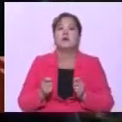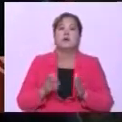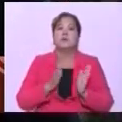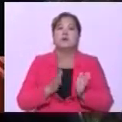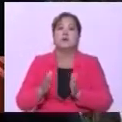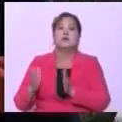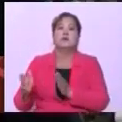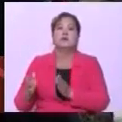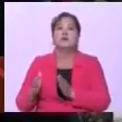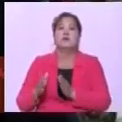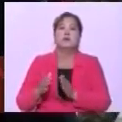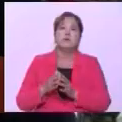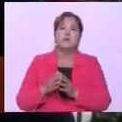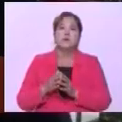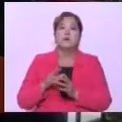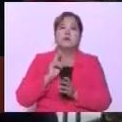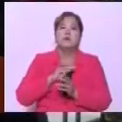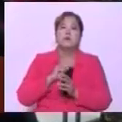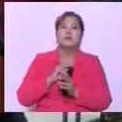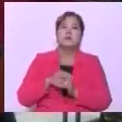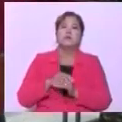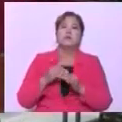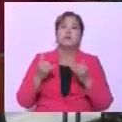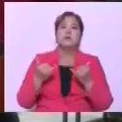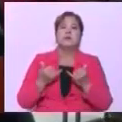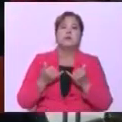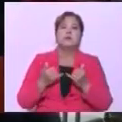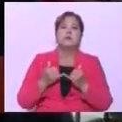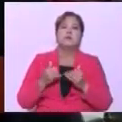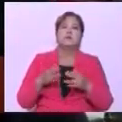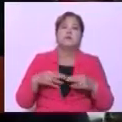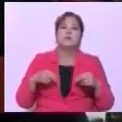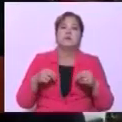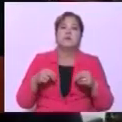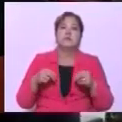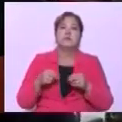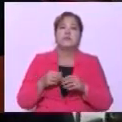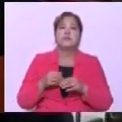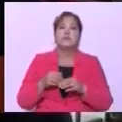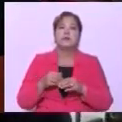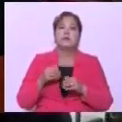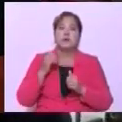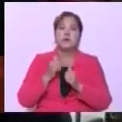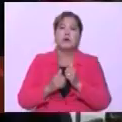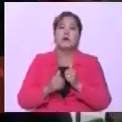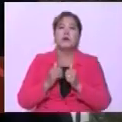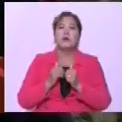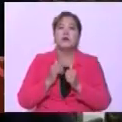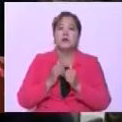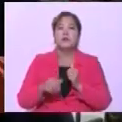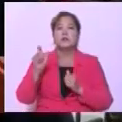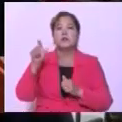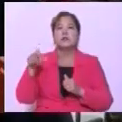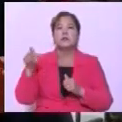400 военнослужащих срочной службы участвуют на данном мероприятии. Вот. Каждый